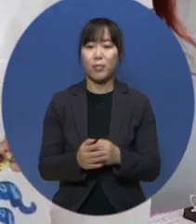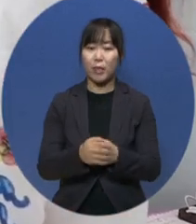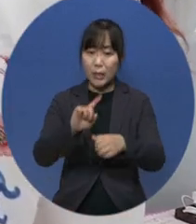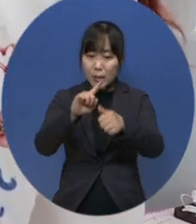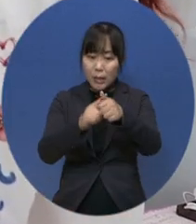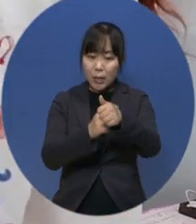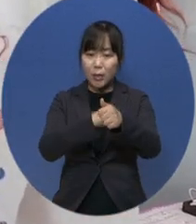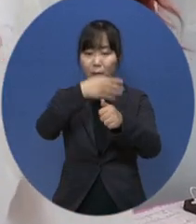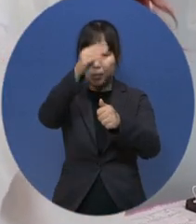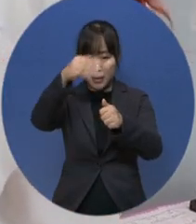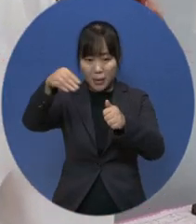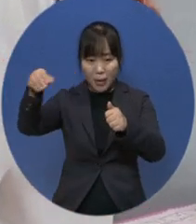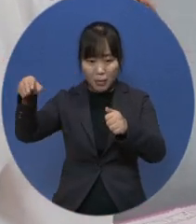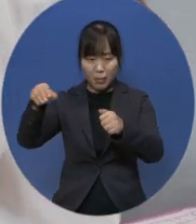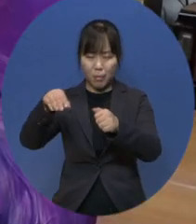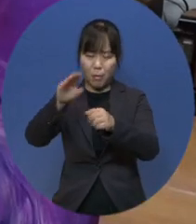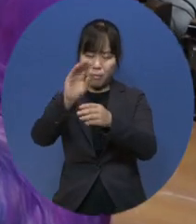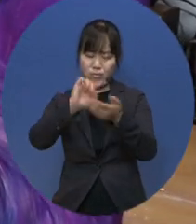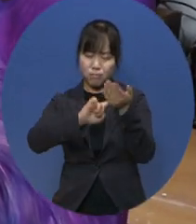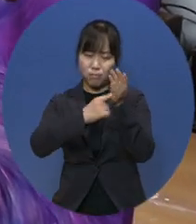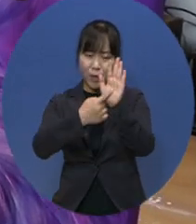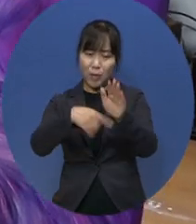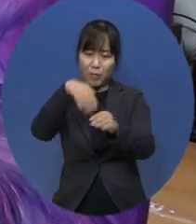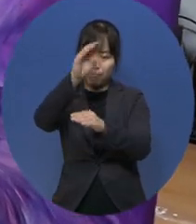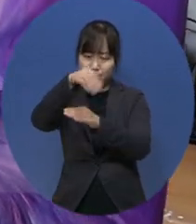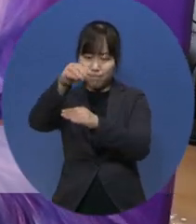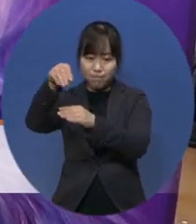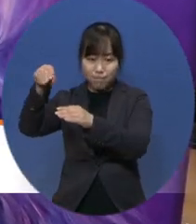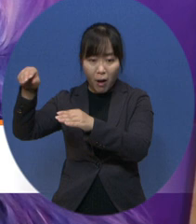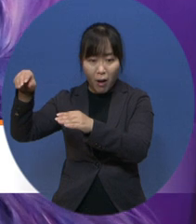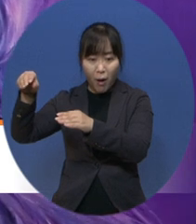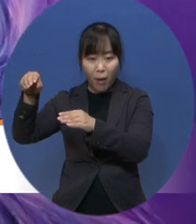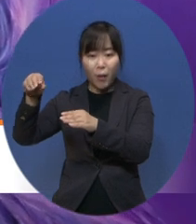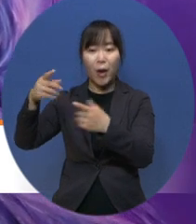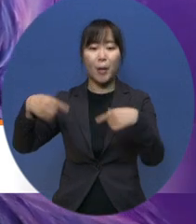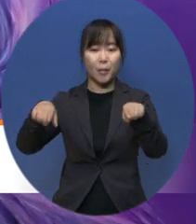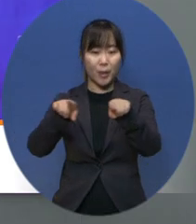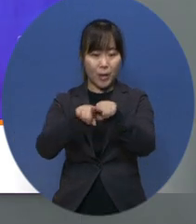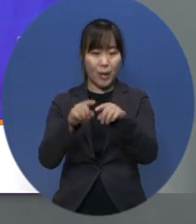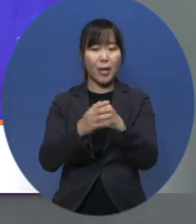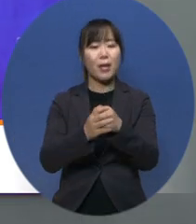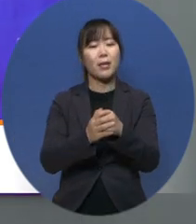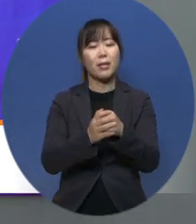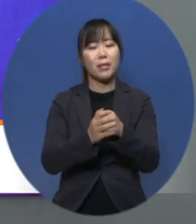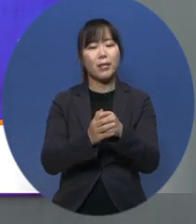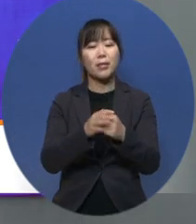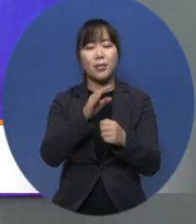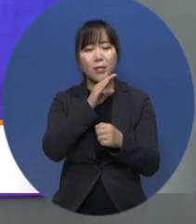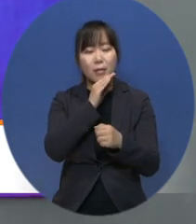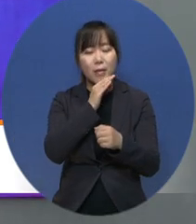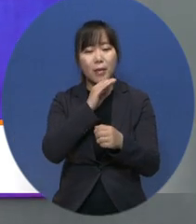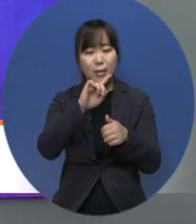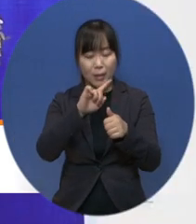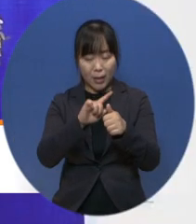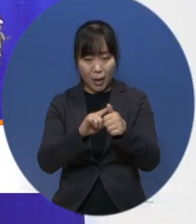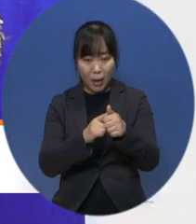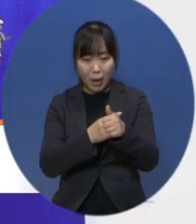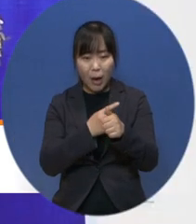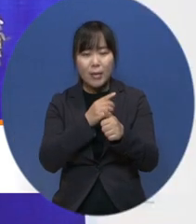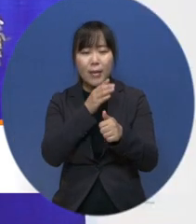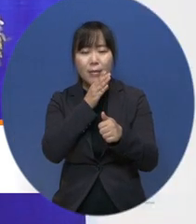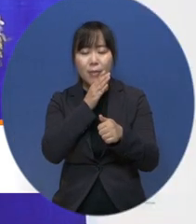자연스러운 리듬감으로 거침없이 표현한 붓터치의 조화로 양귀비 꽃의 사실적 형태가